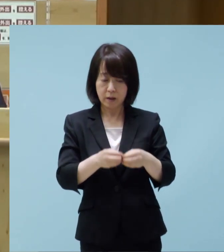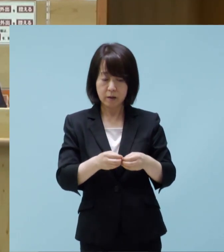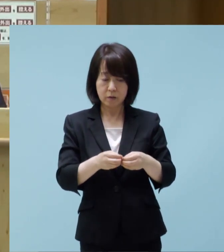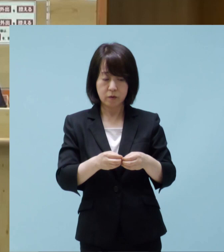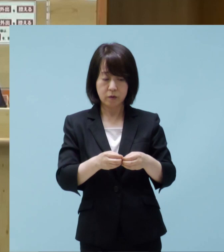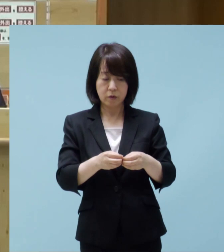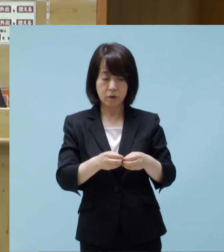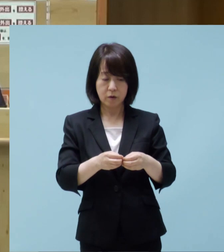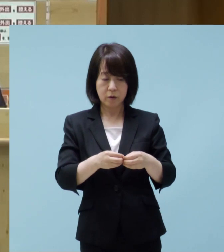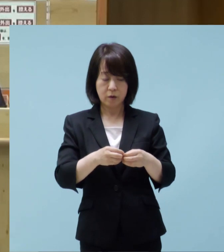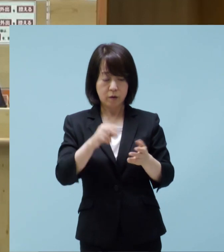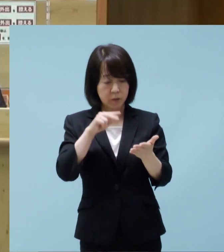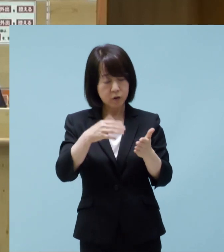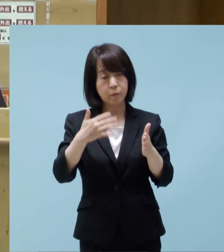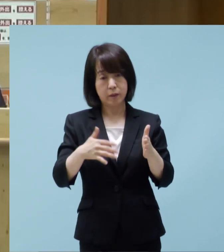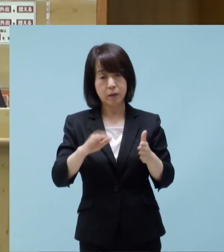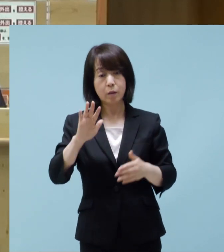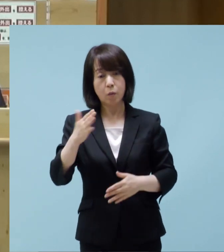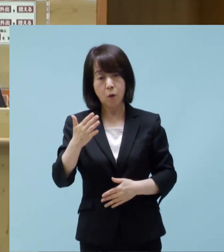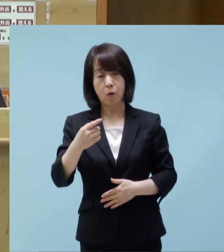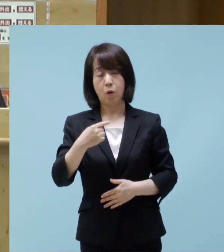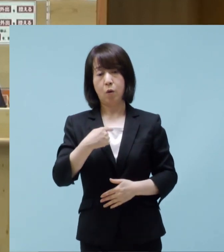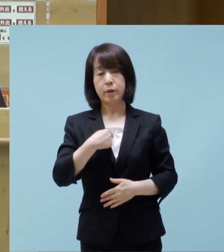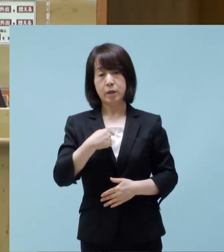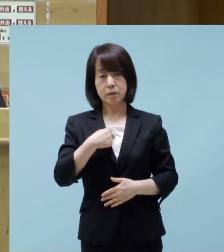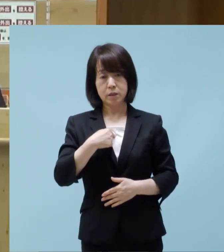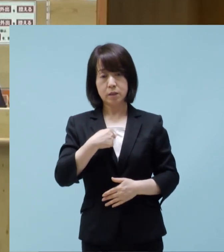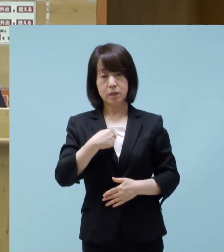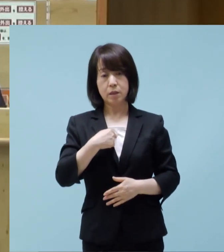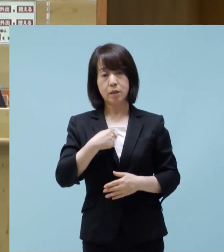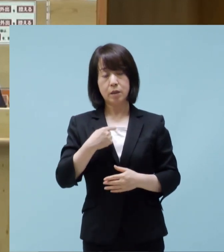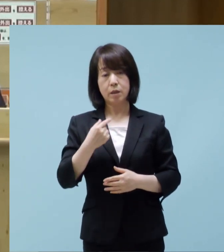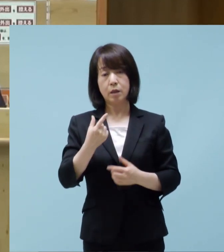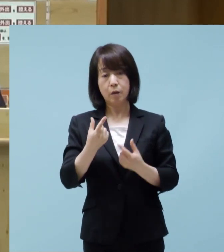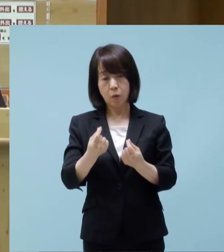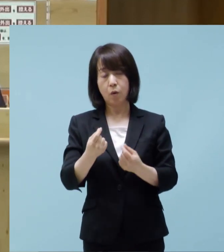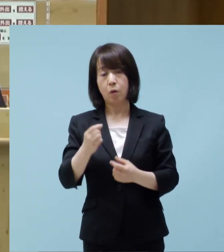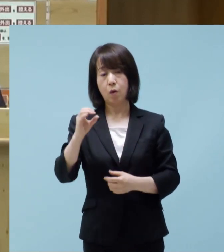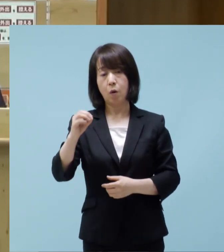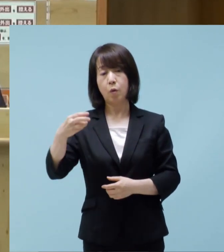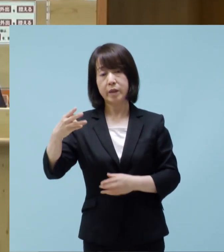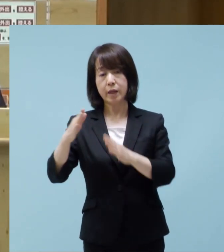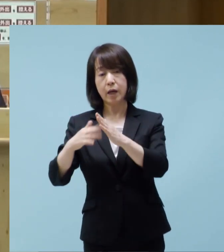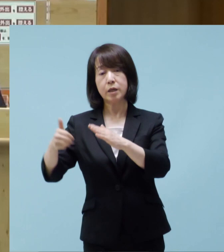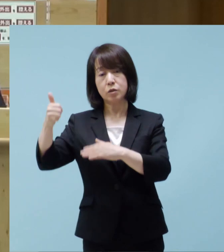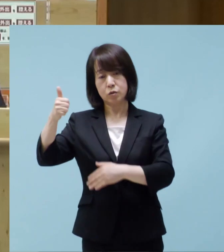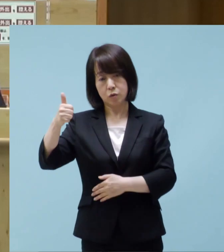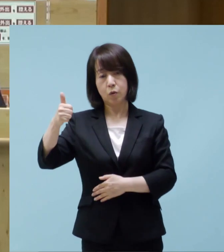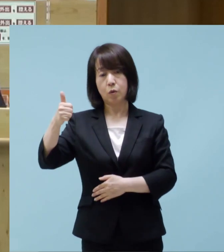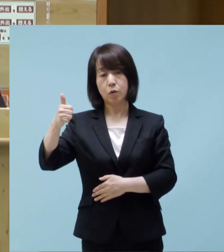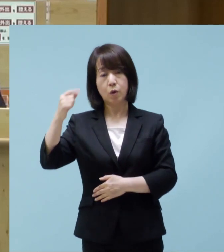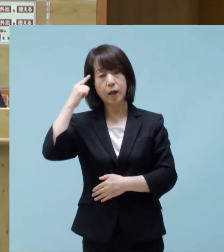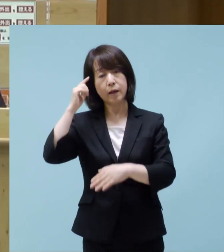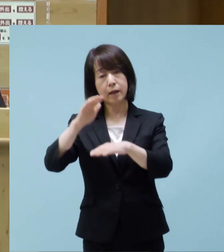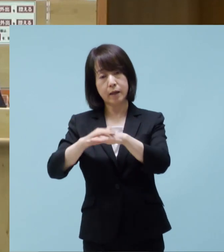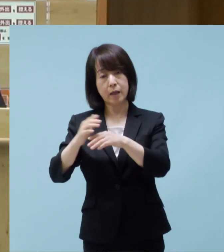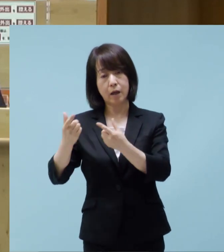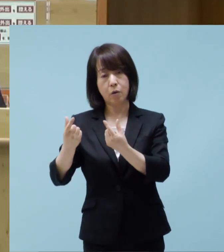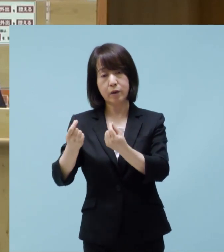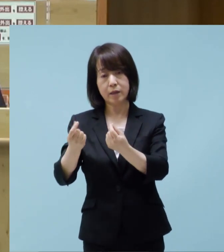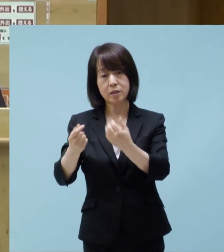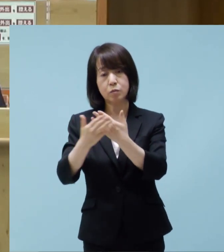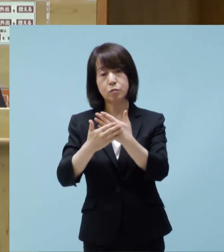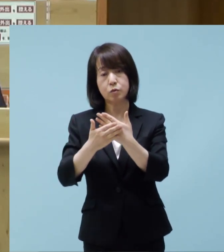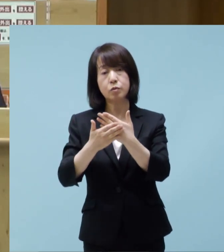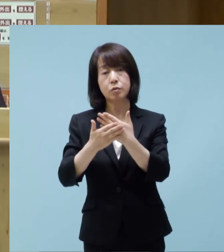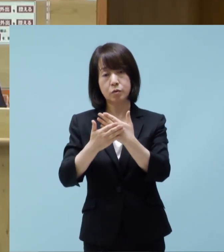が、私も尾身会長と認識が少し同じ部分で言うと、やはり競